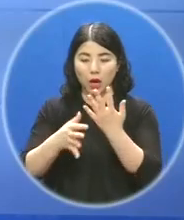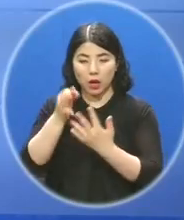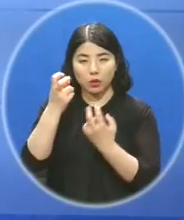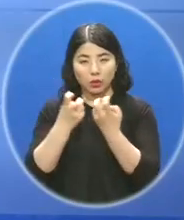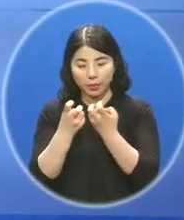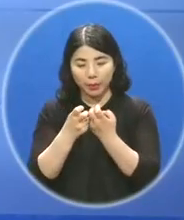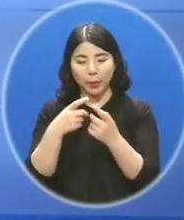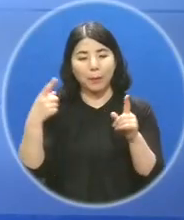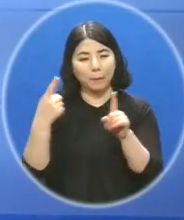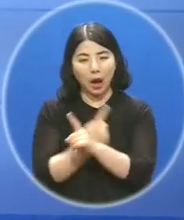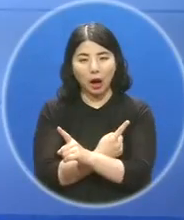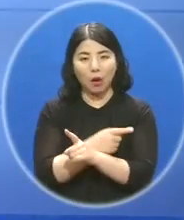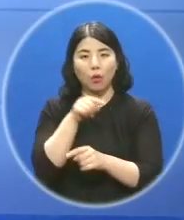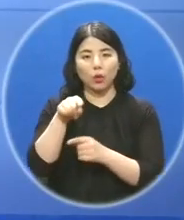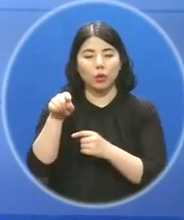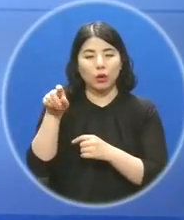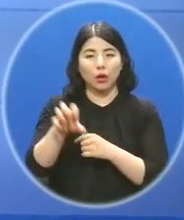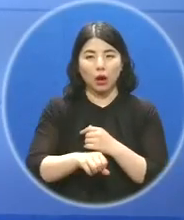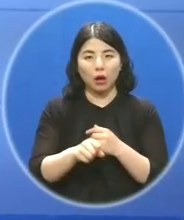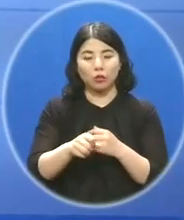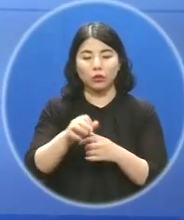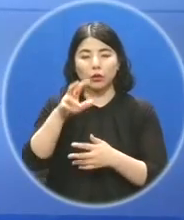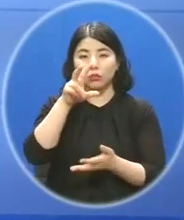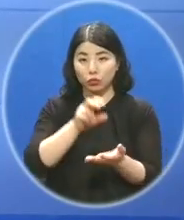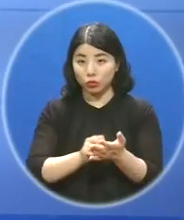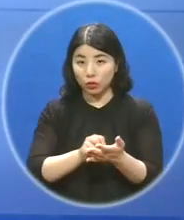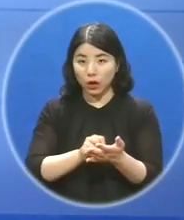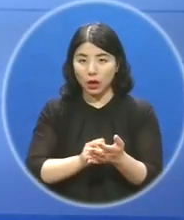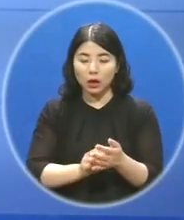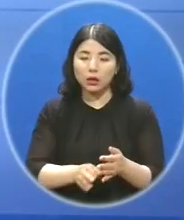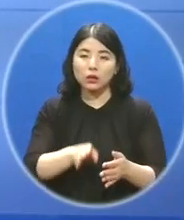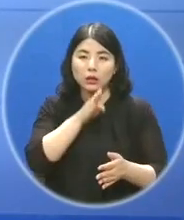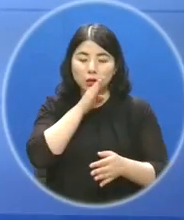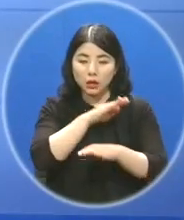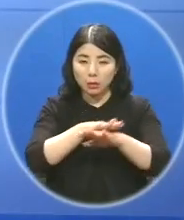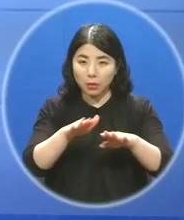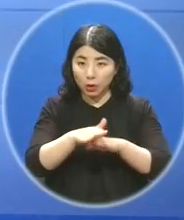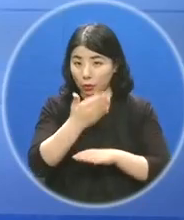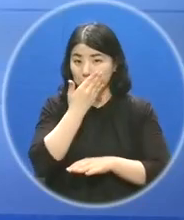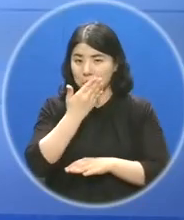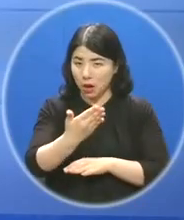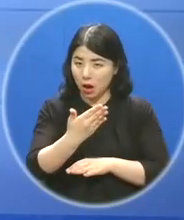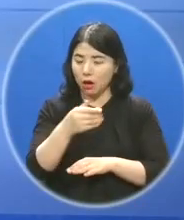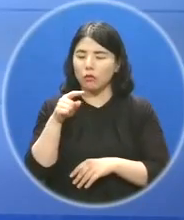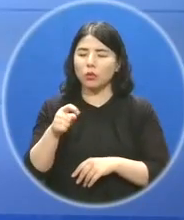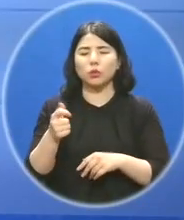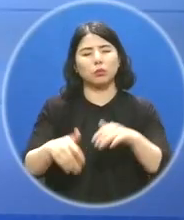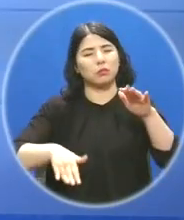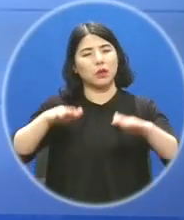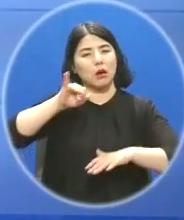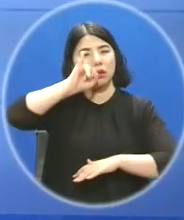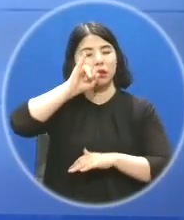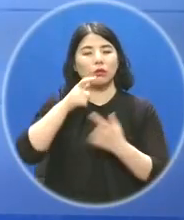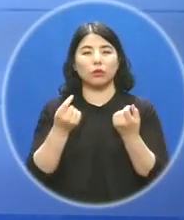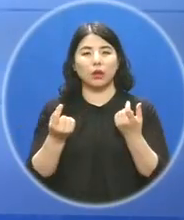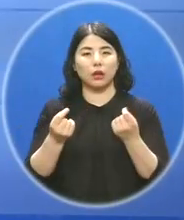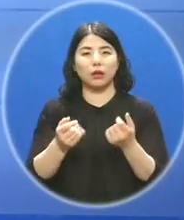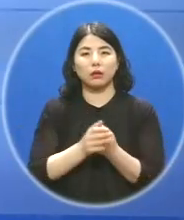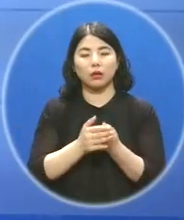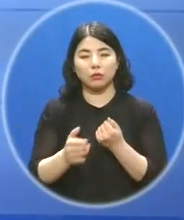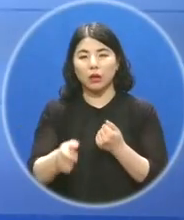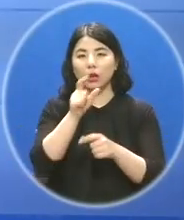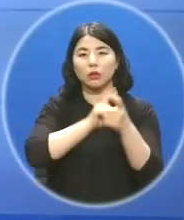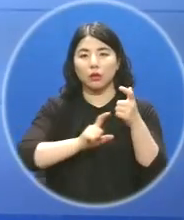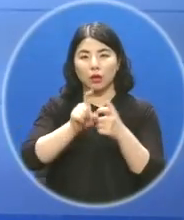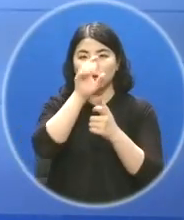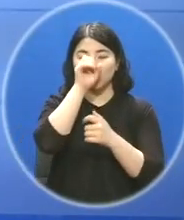대체해서 거기서 나올 수 있는 패단들을 과연 막할 수 있느냐. 사실 그것은 좀 약간 차이가 있다라고 네. 보여집니다. 그래서 더